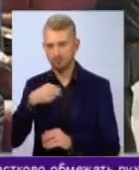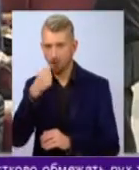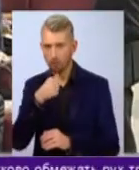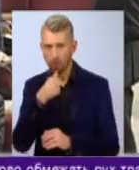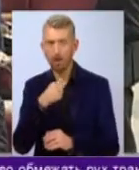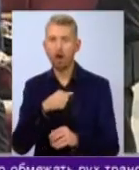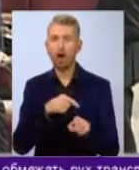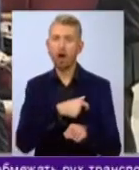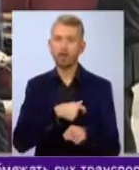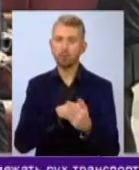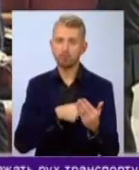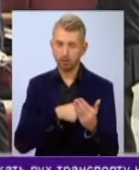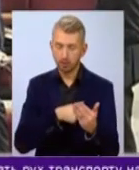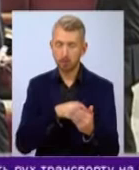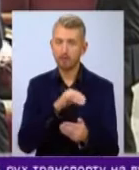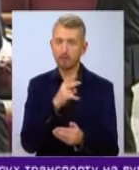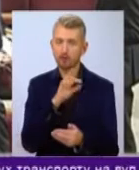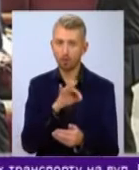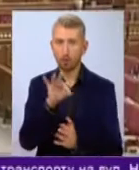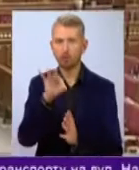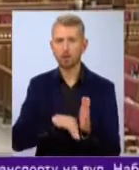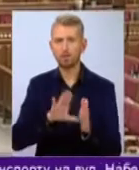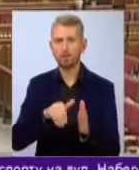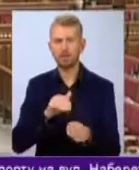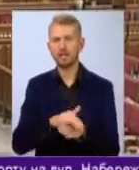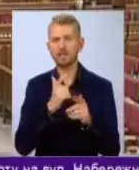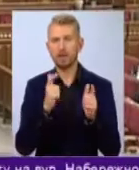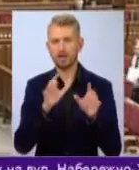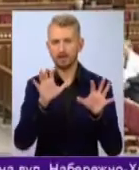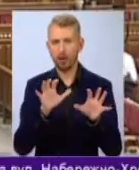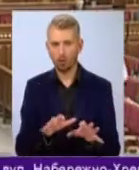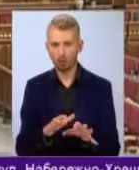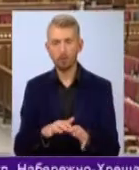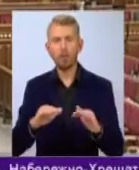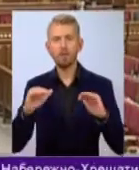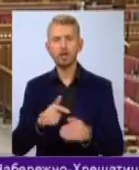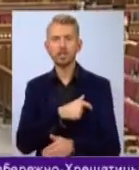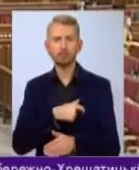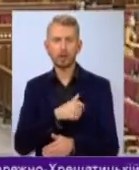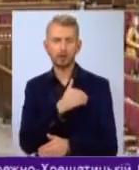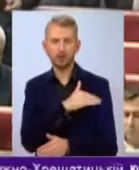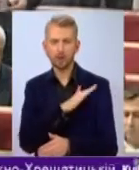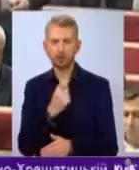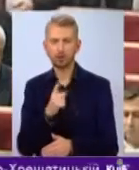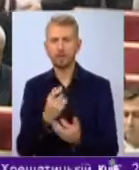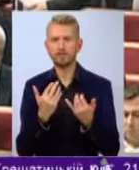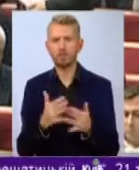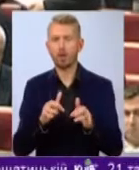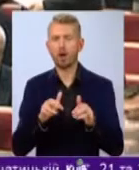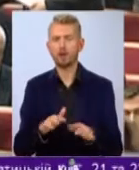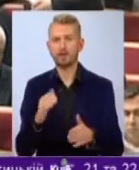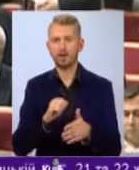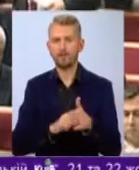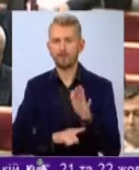авторство депутата від «Свободи» Юрія Левченка – одразу після схвалення закону. Обмеження депутатської недоторканності – одна з вимог акції, яка від